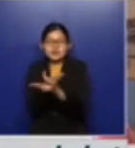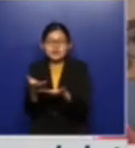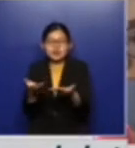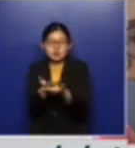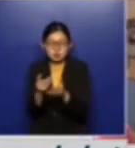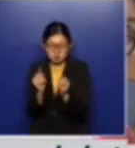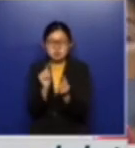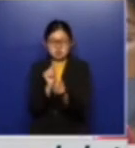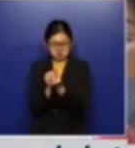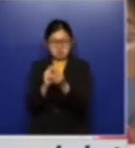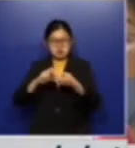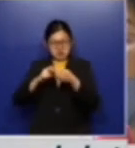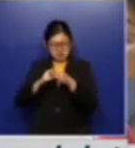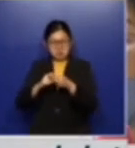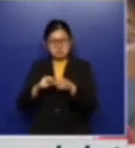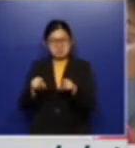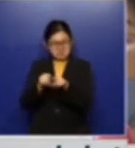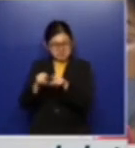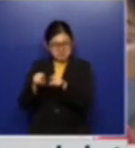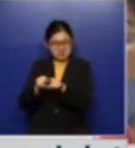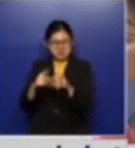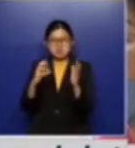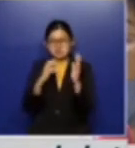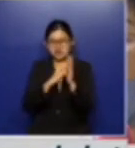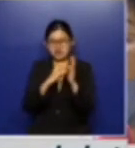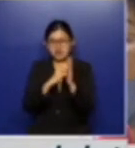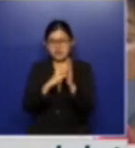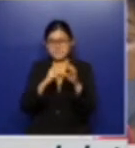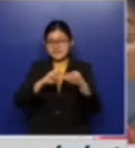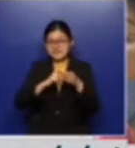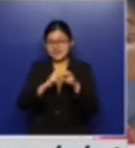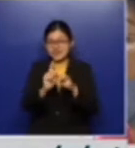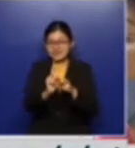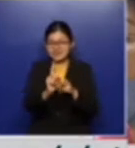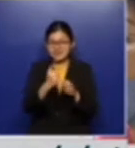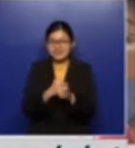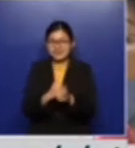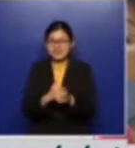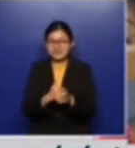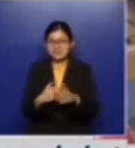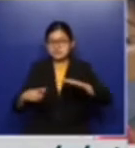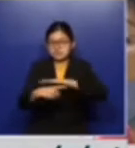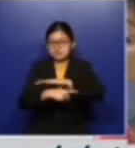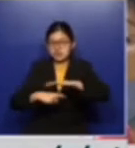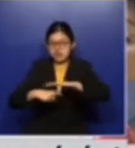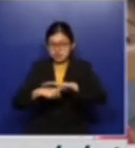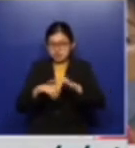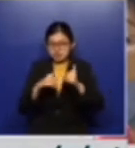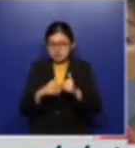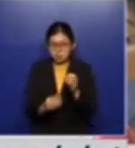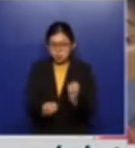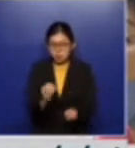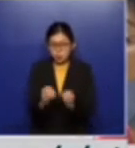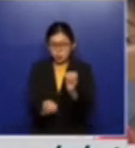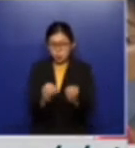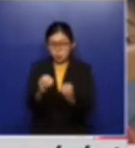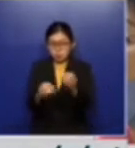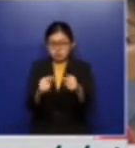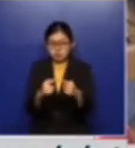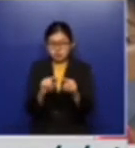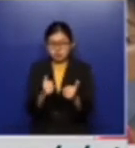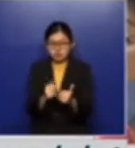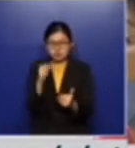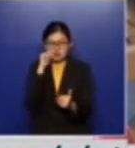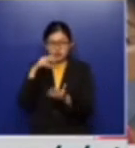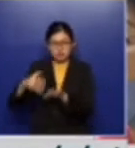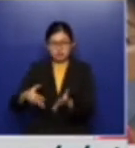าเดียวกันครับท่านประธานทั้งภาคกลางปัญหาคือปัญหาชาวนาที่ตอนนี้ต้องปลูกข้าวแล้วก็ยังไม่ได้รับน้ำจากช